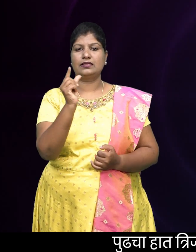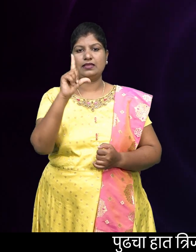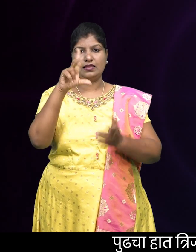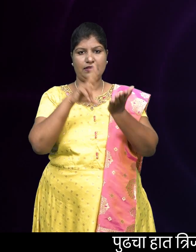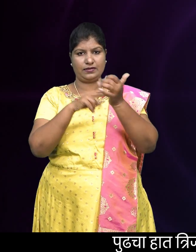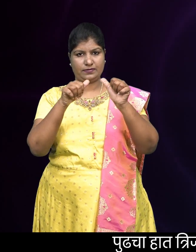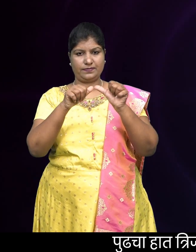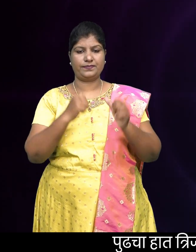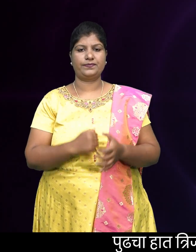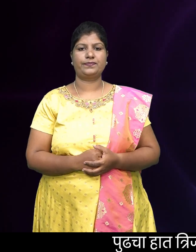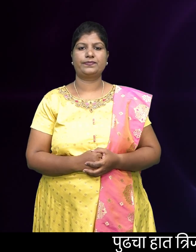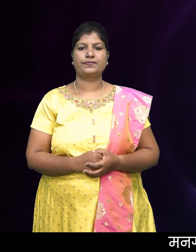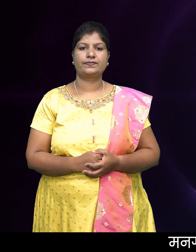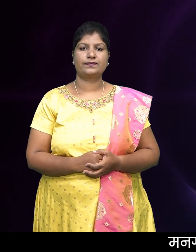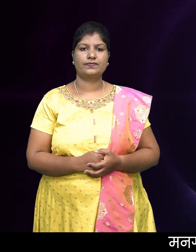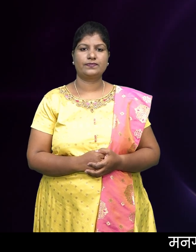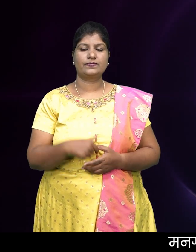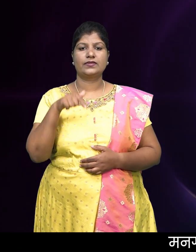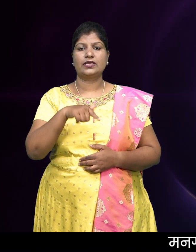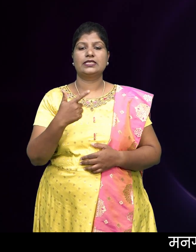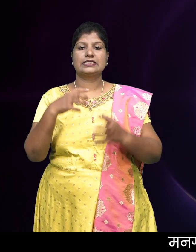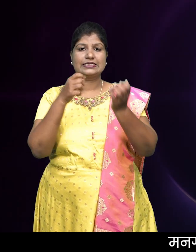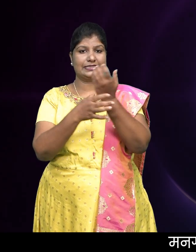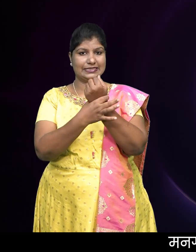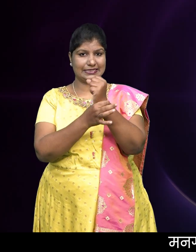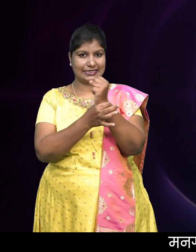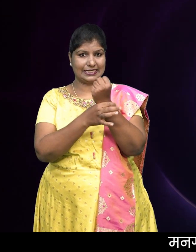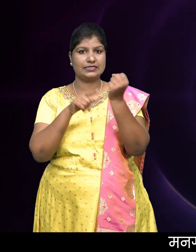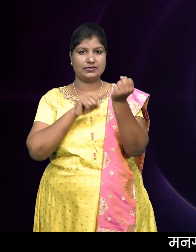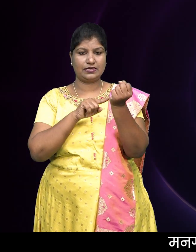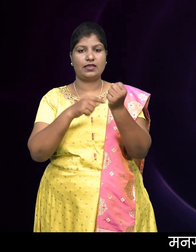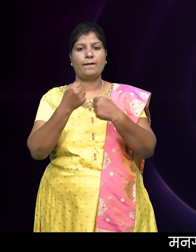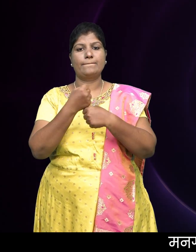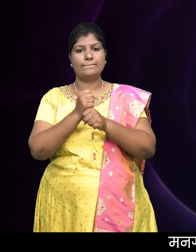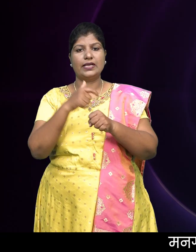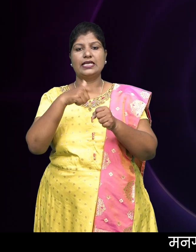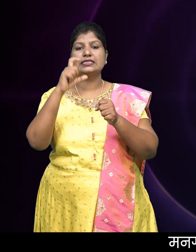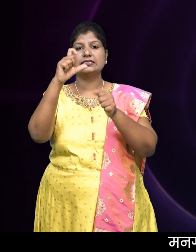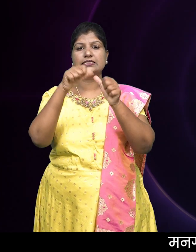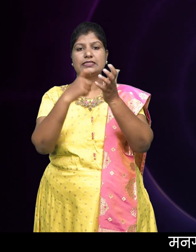मनगट कार्पल्सने बनलेले असते.